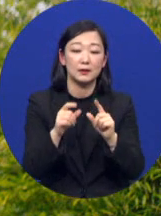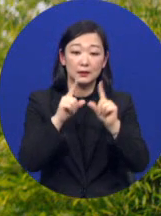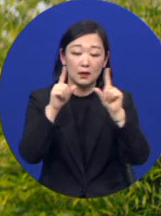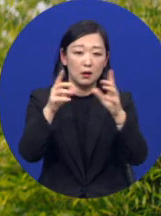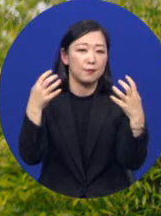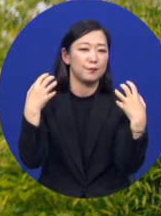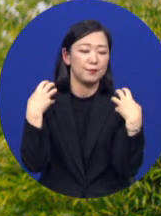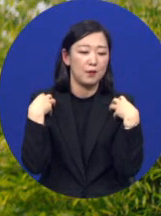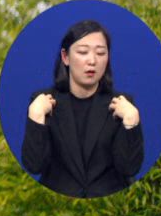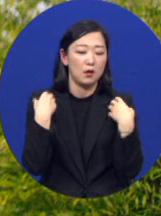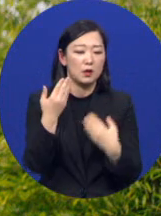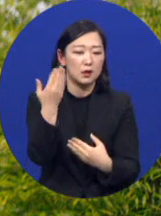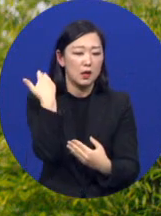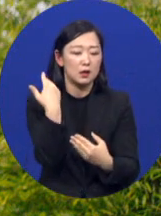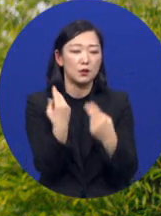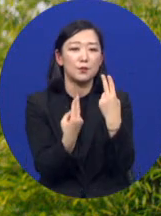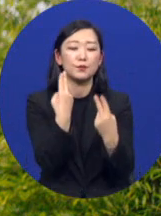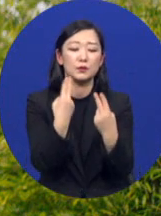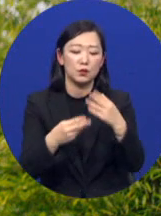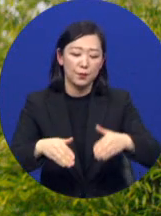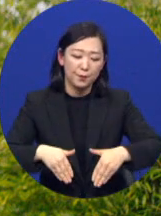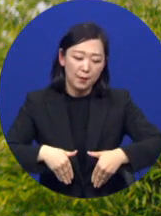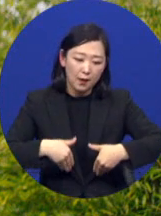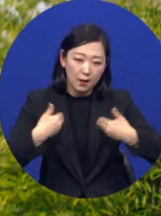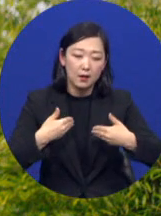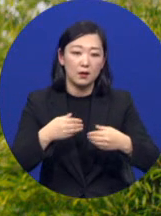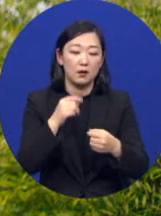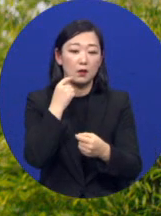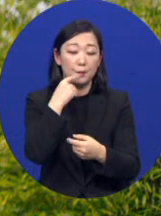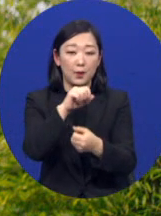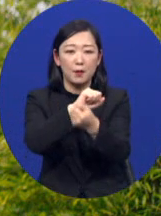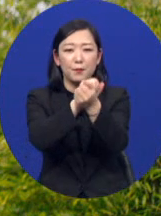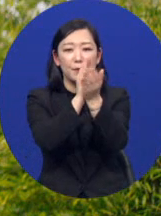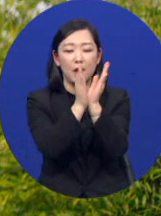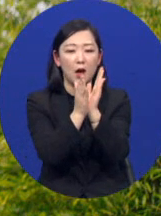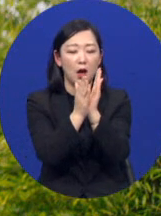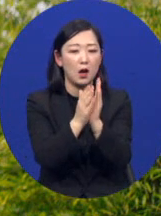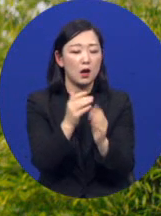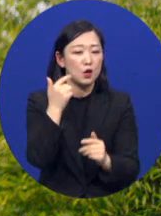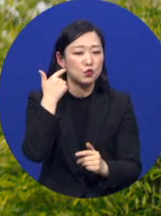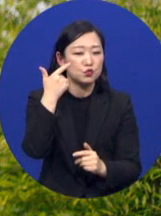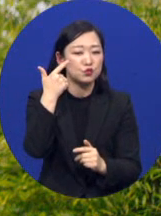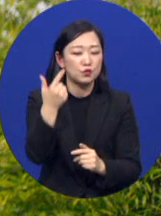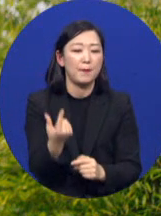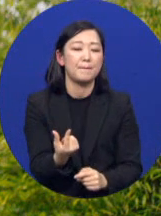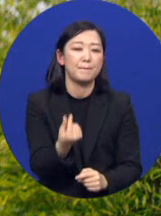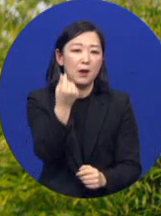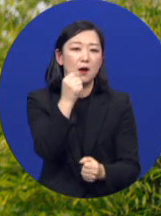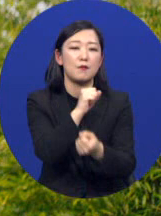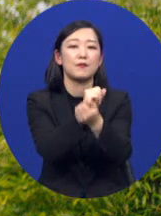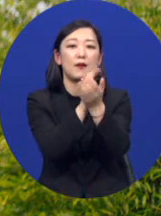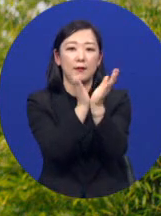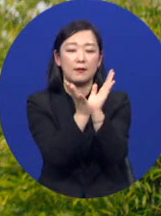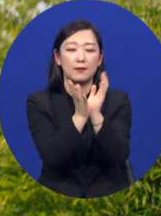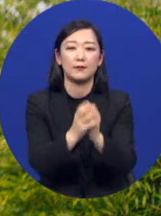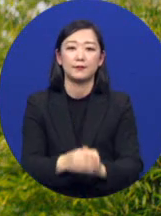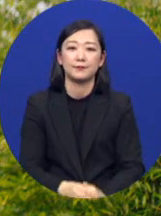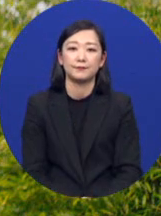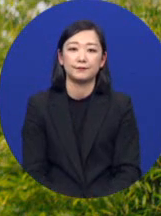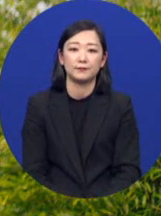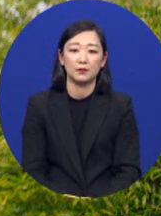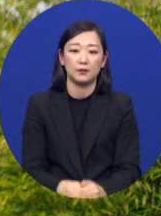기상청에 따르면 평년보다 따뜻한 날이 이어지면서 개나리가 작년보다 6일 정도 빨리 만발했다고 발표했습니다